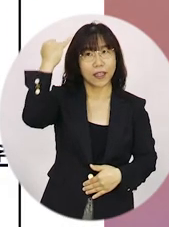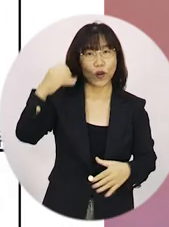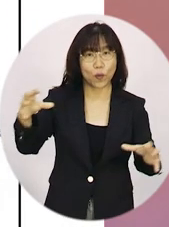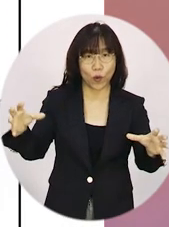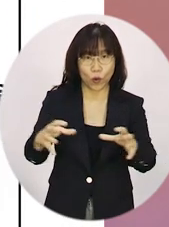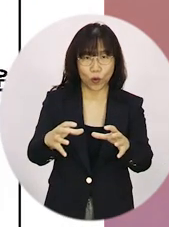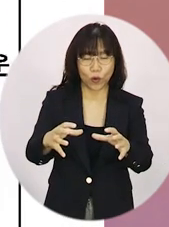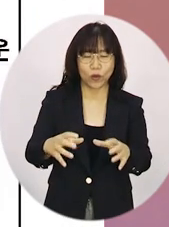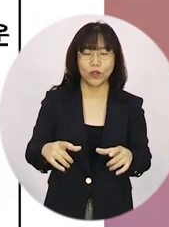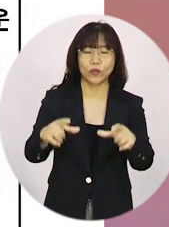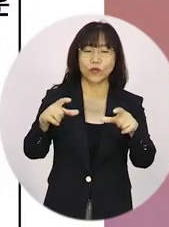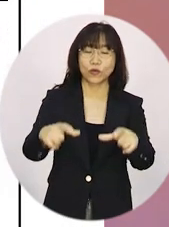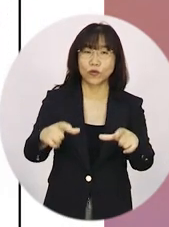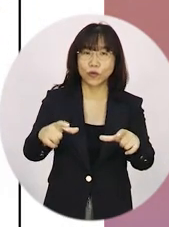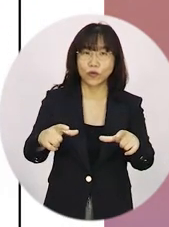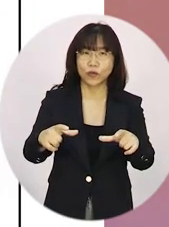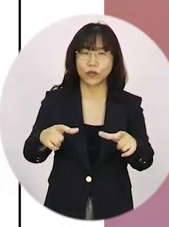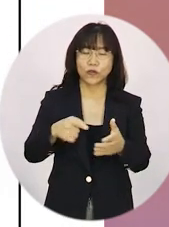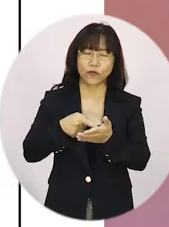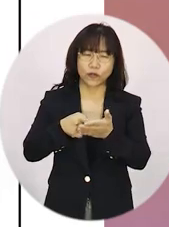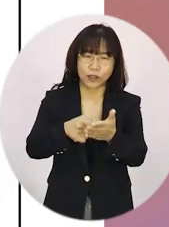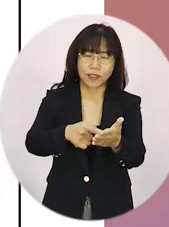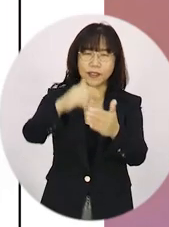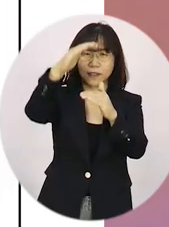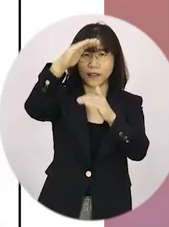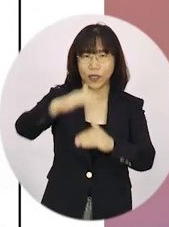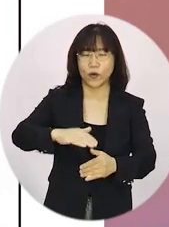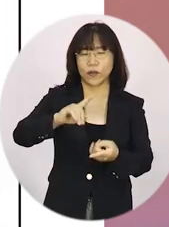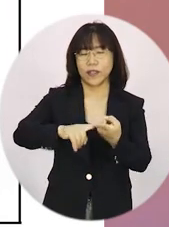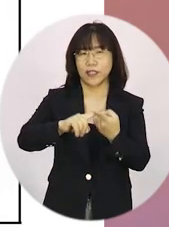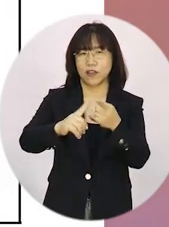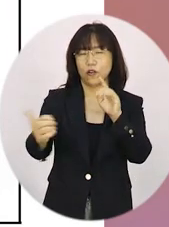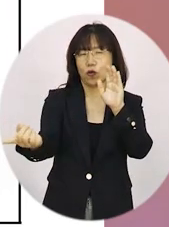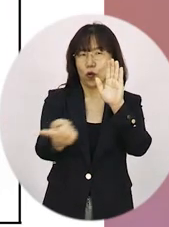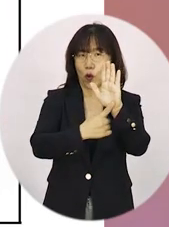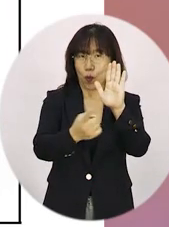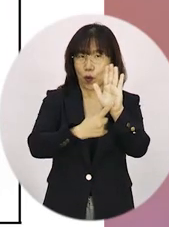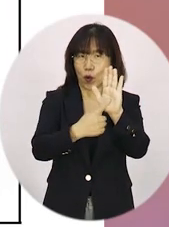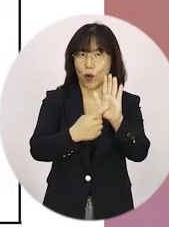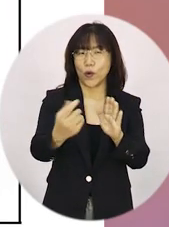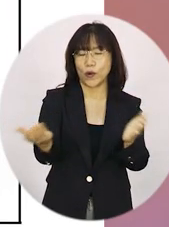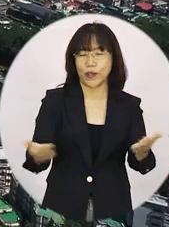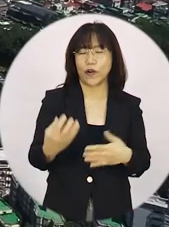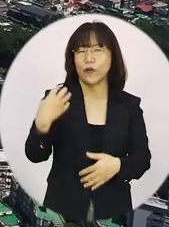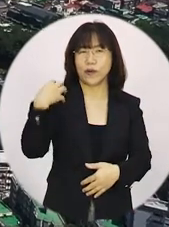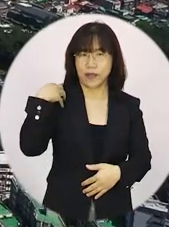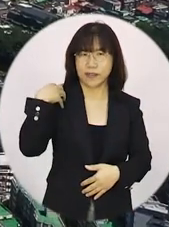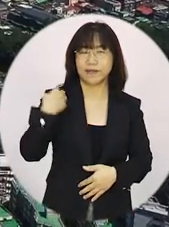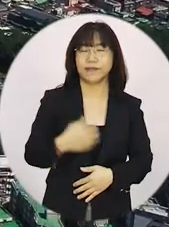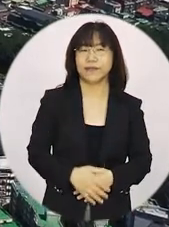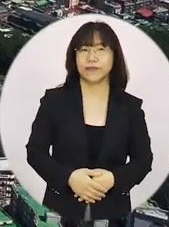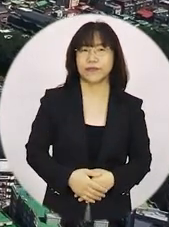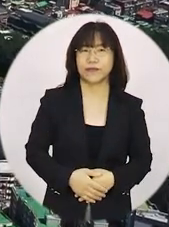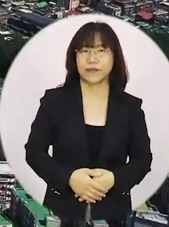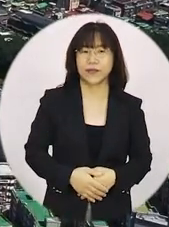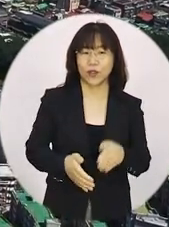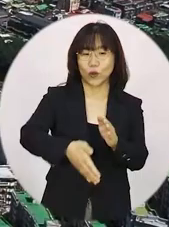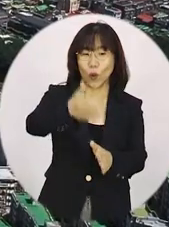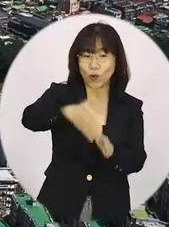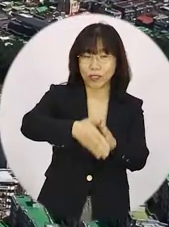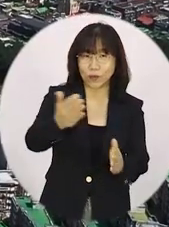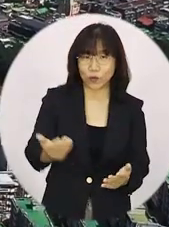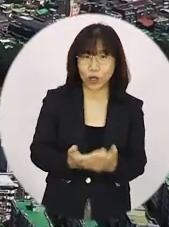다양한 원도심 활성화 정책 방향과 내용을 지역주민에게 적극적으로 홍보하는 역할을 하게 됩니다